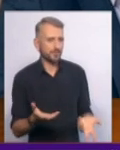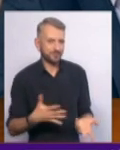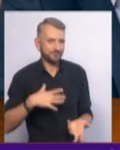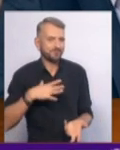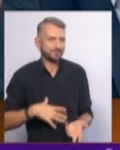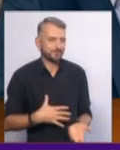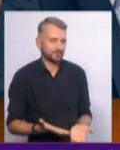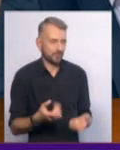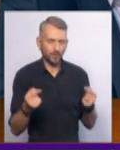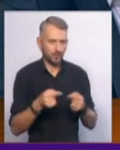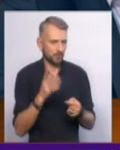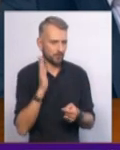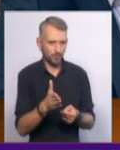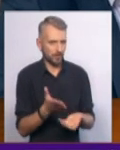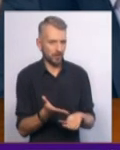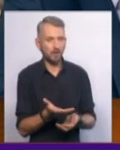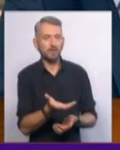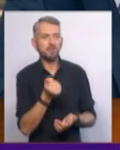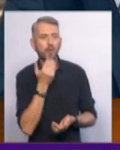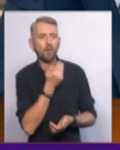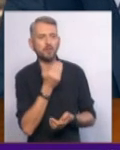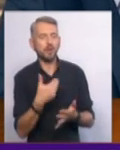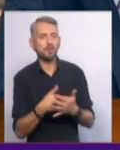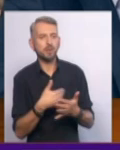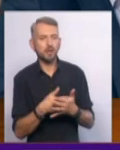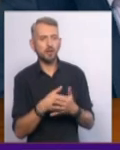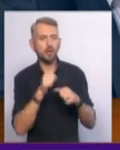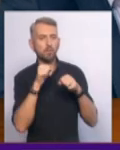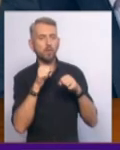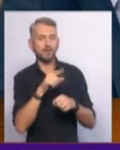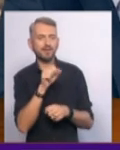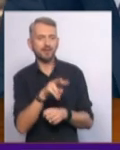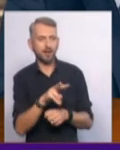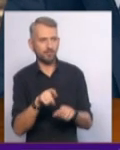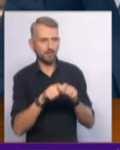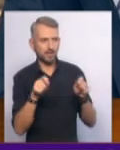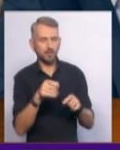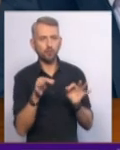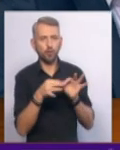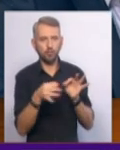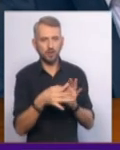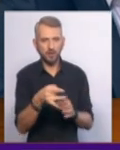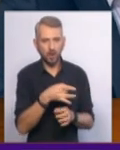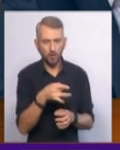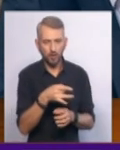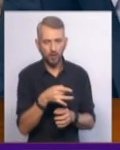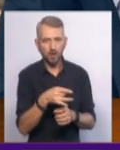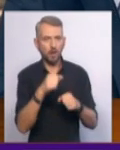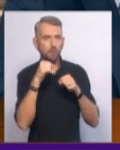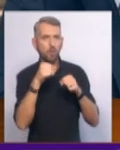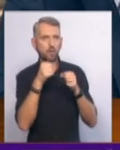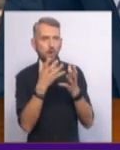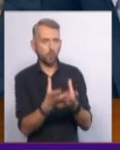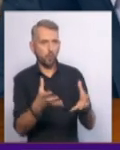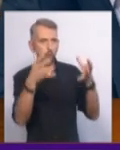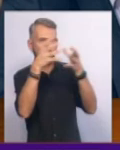дінемося. Це однозначно. Вон, візьміть останній приклад боксерського залу, який відкритий на Солом'янці. Зрізали боксерську грушу прямо